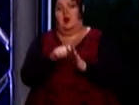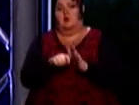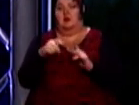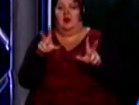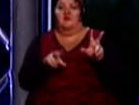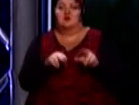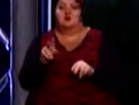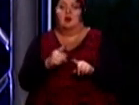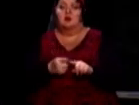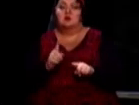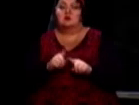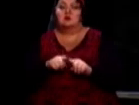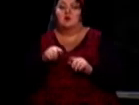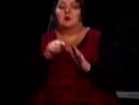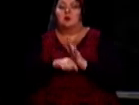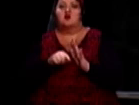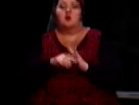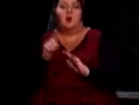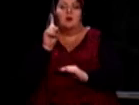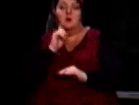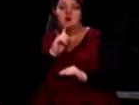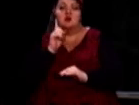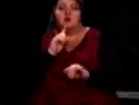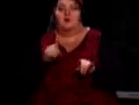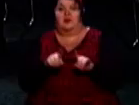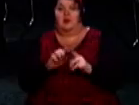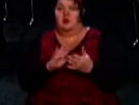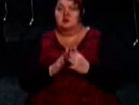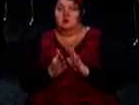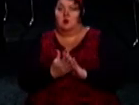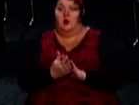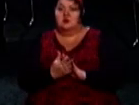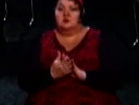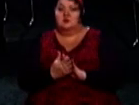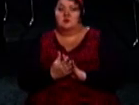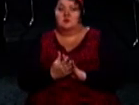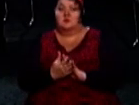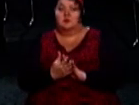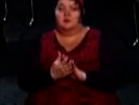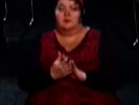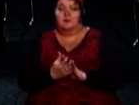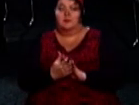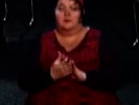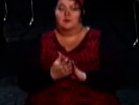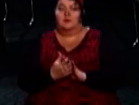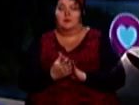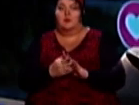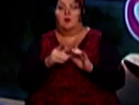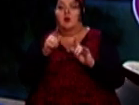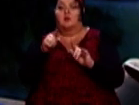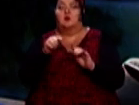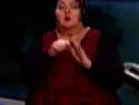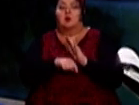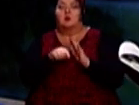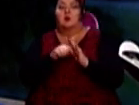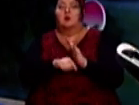що це суто тимчасова така ситуація. Я думаю, що ми змінимо. В цьому контексті є запитання від